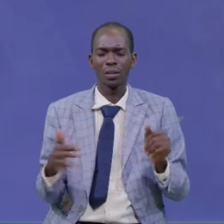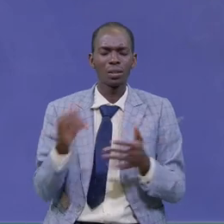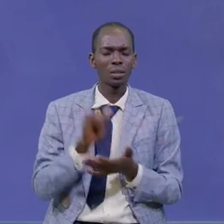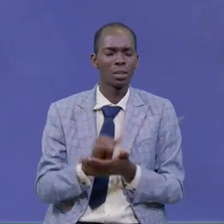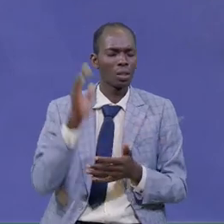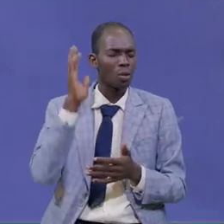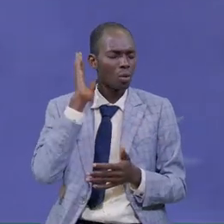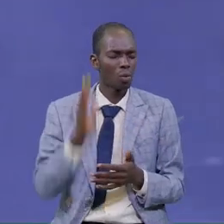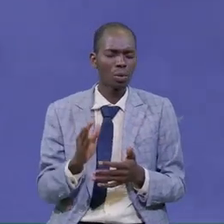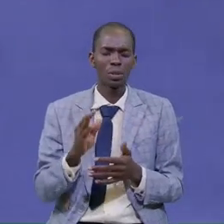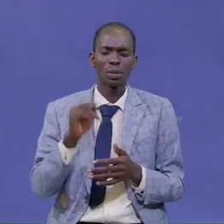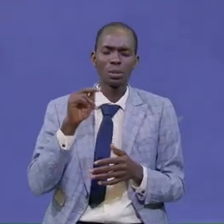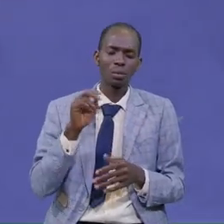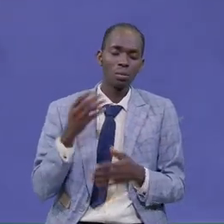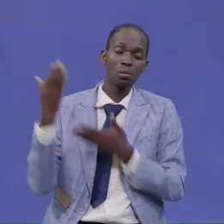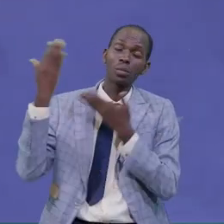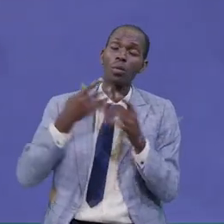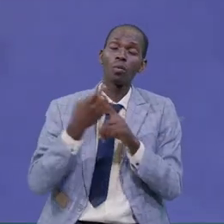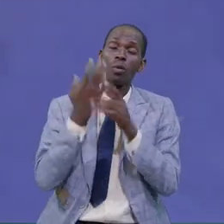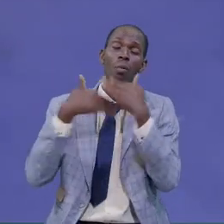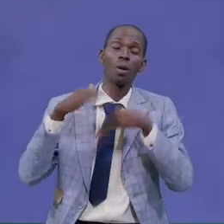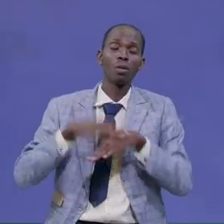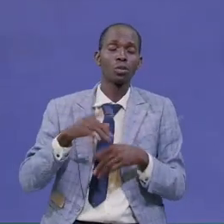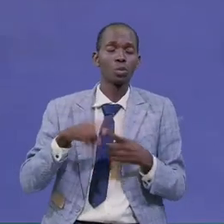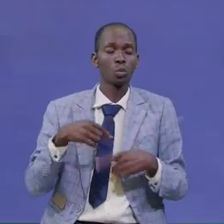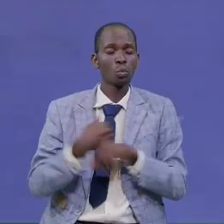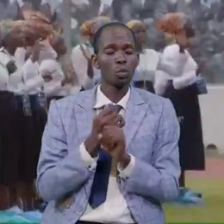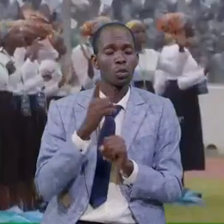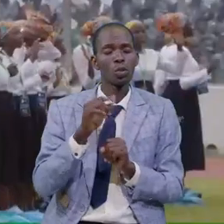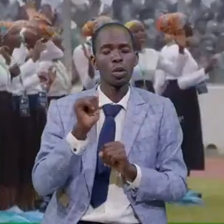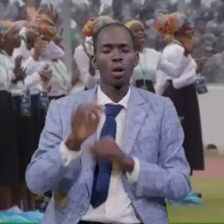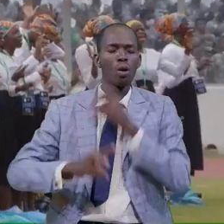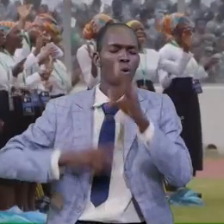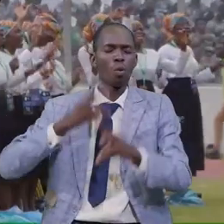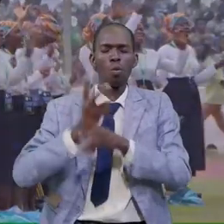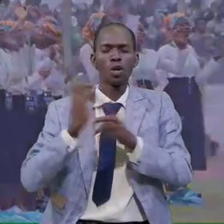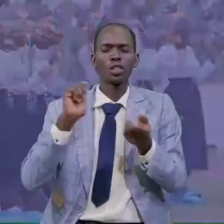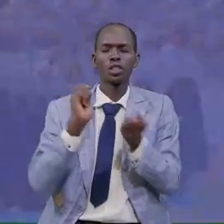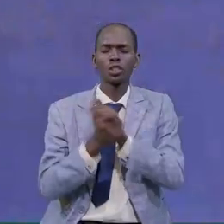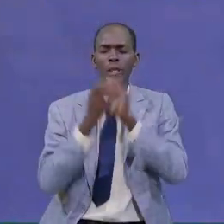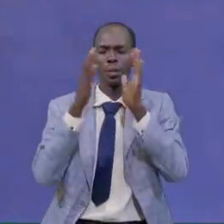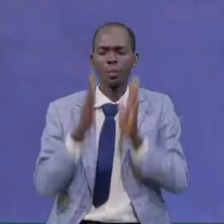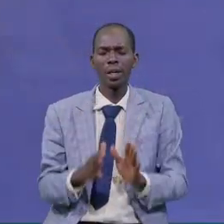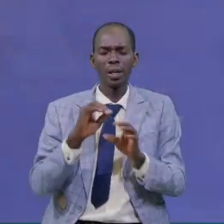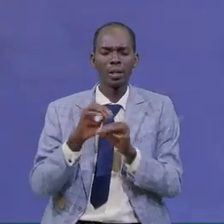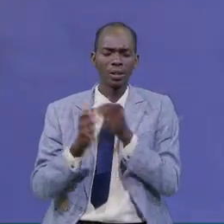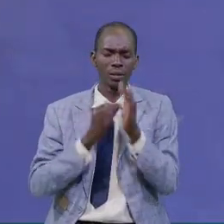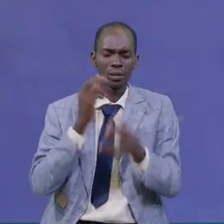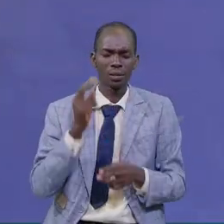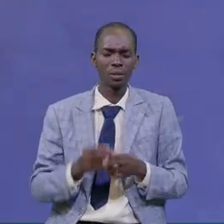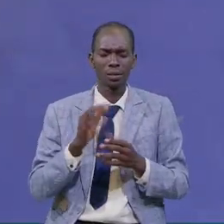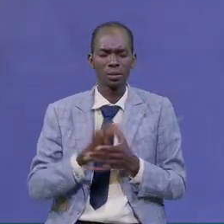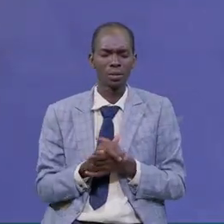tout ce qui te faut du ciel pour faire de toi un changeur du monde au nom de Jésus.